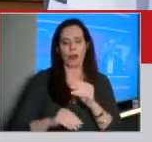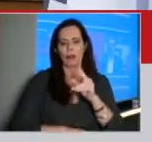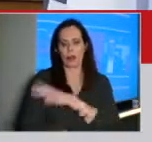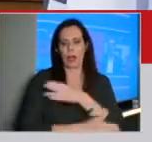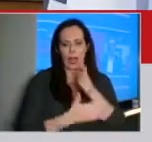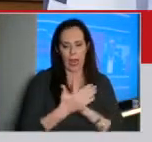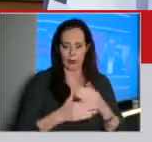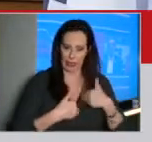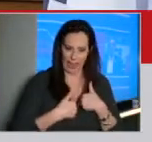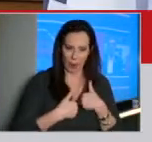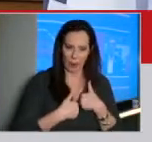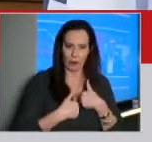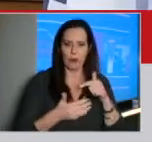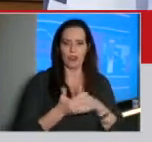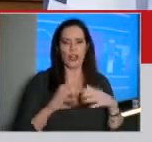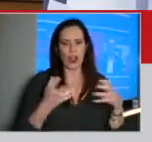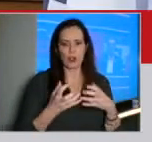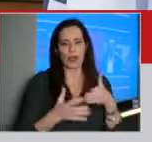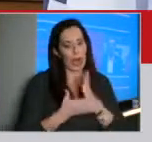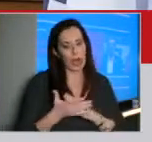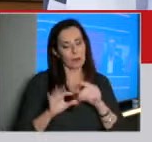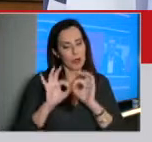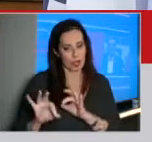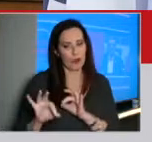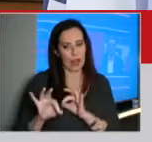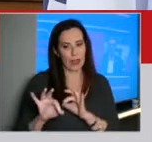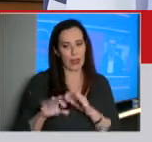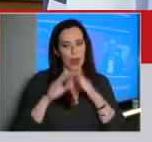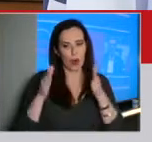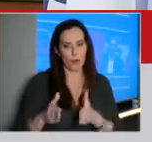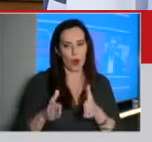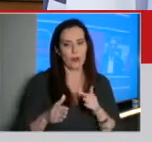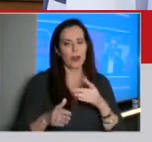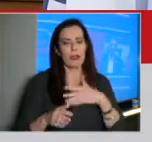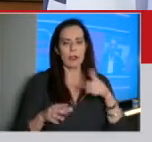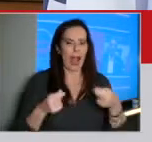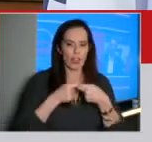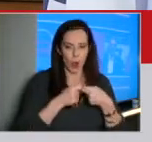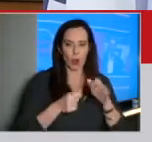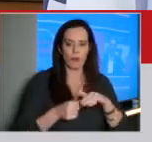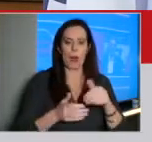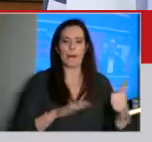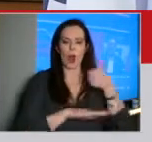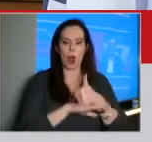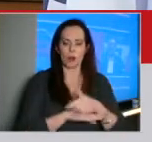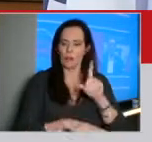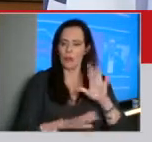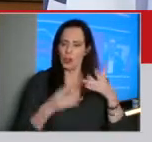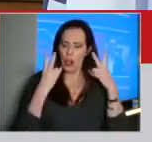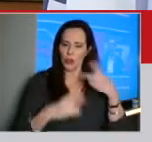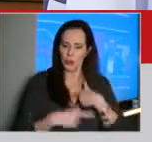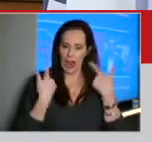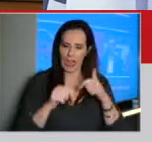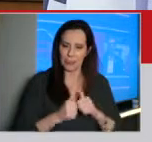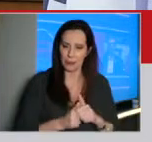חלקו עובר דרכנו לטובת הקבוצות, חלקו עובר לטובת גופי הרוחב, אם זה ההתאחדות ואם זה המנהלות. אבל מה שחשוב לי